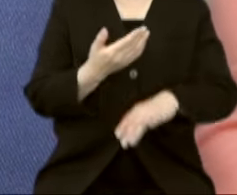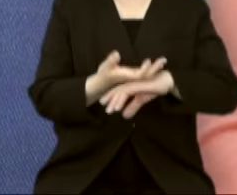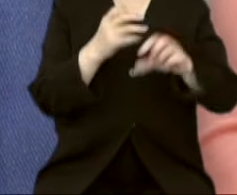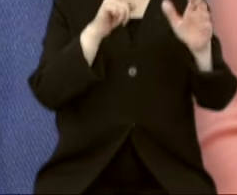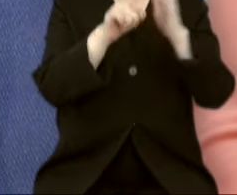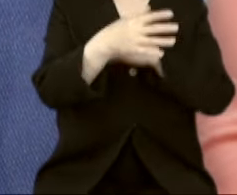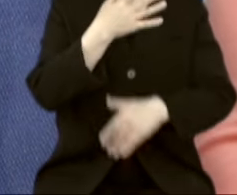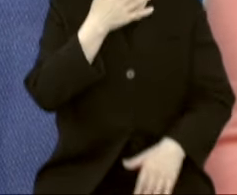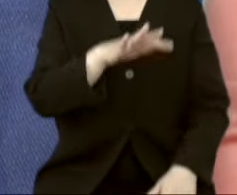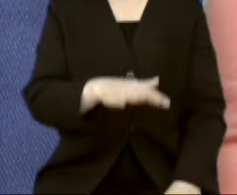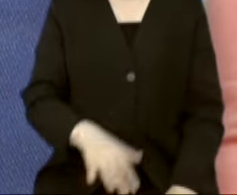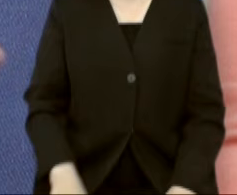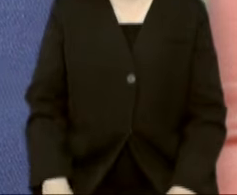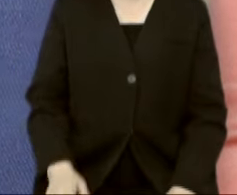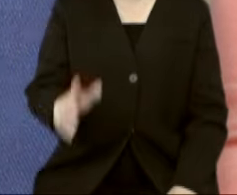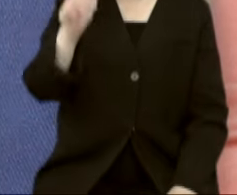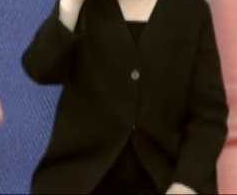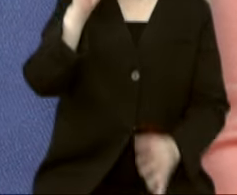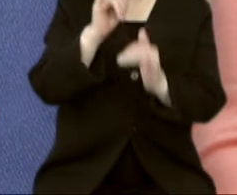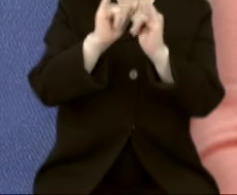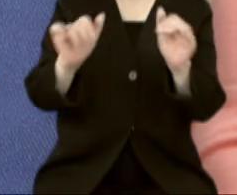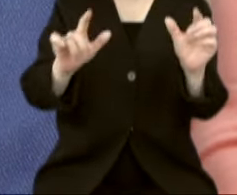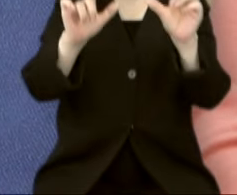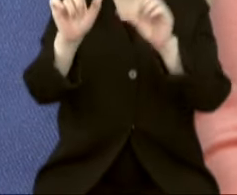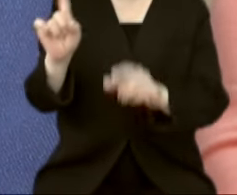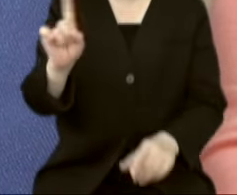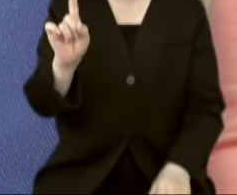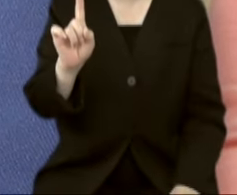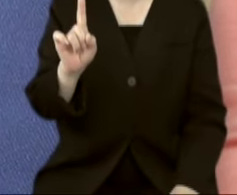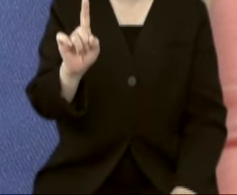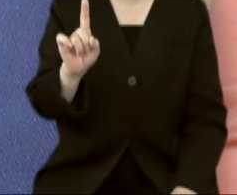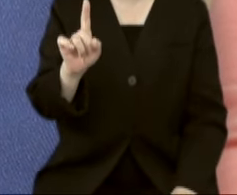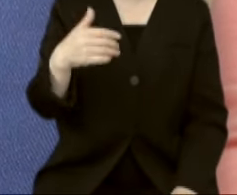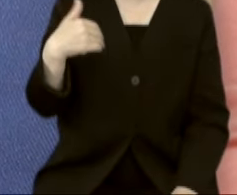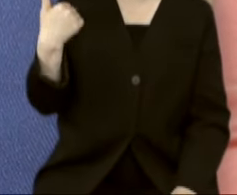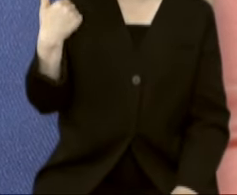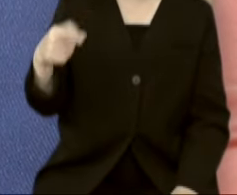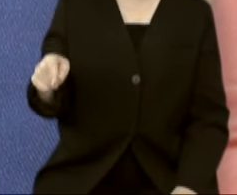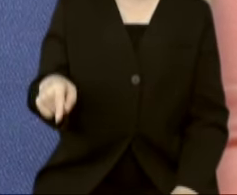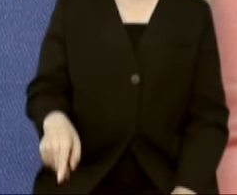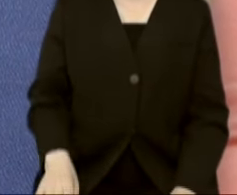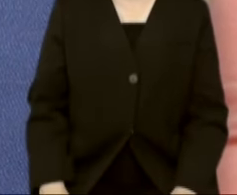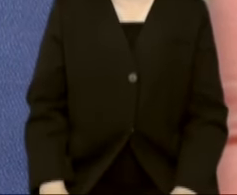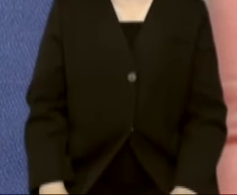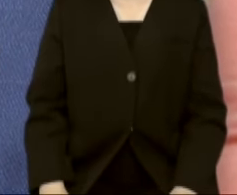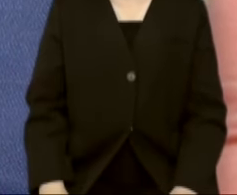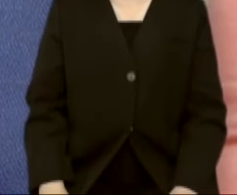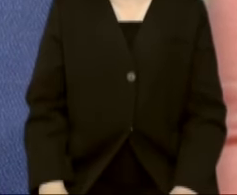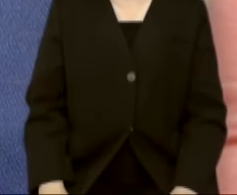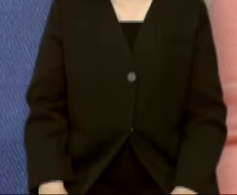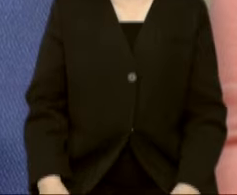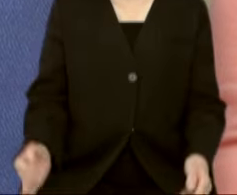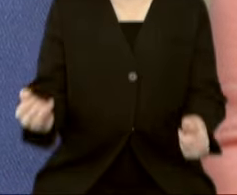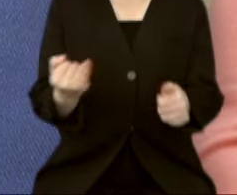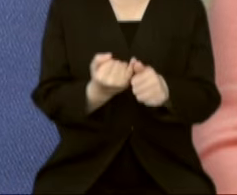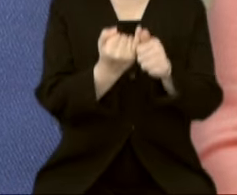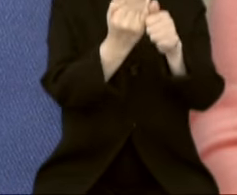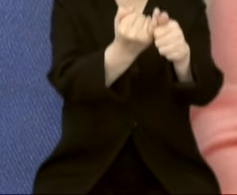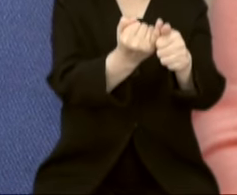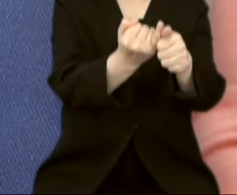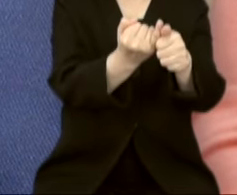간 본적이 없었어요. 네. 인도 사람들 어떻게 살고 있는지 어떻게 있는지 아무것도 모르고 있었어요. 그러나 저같이